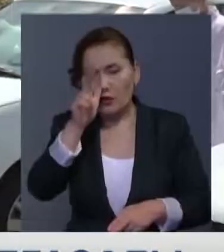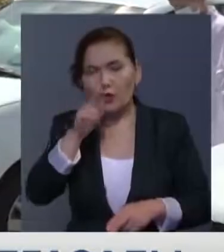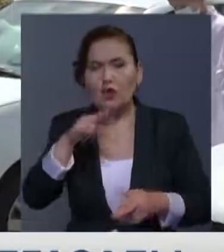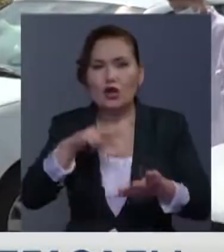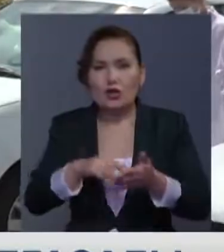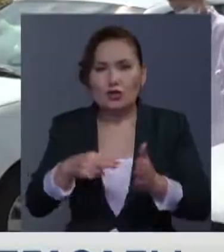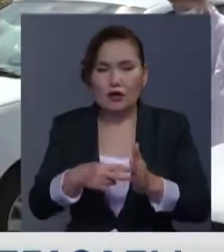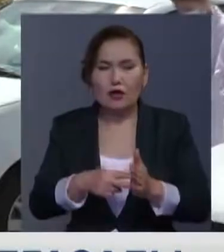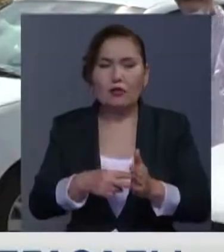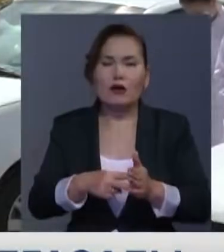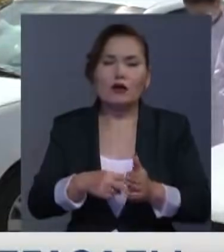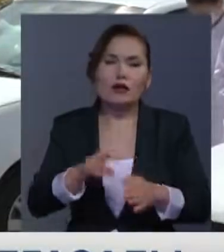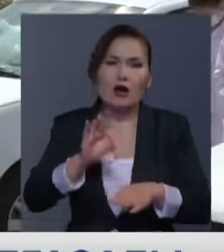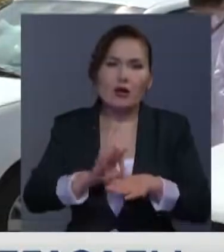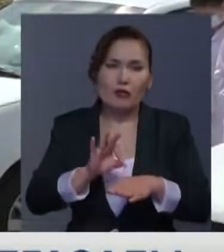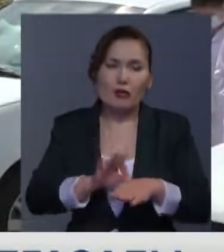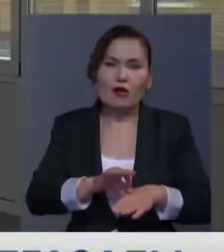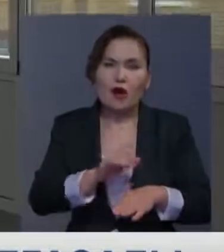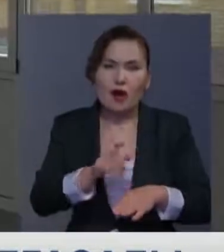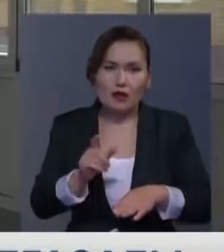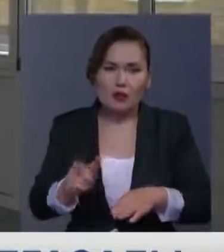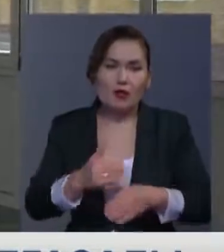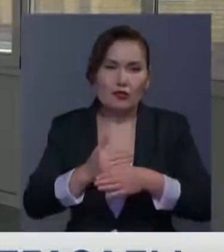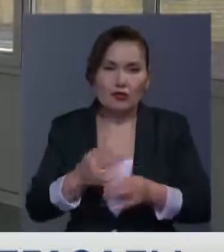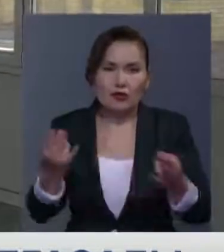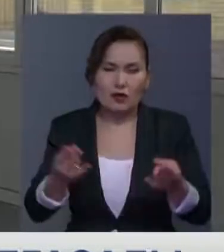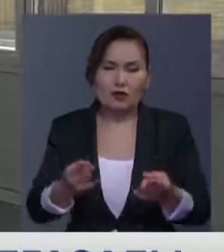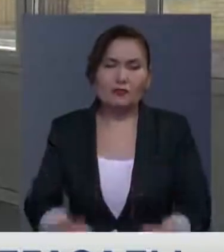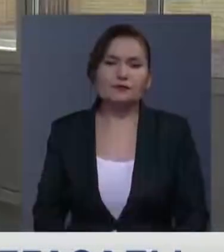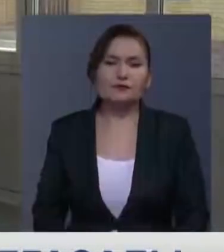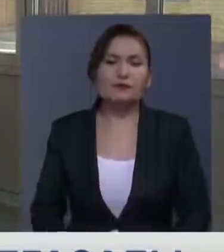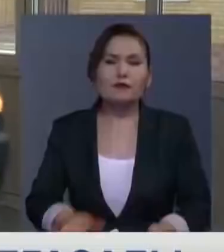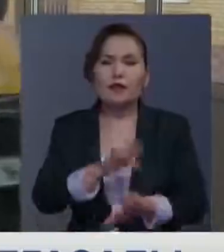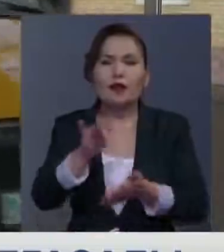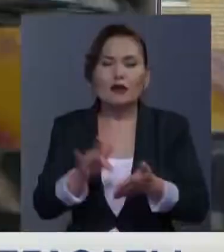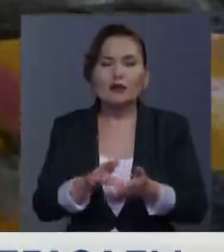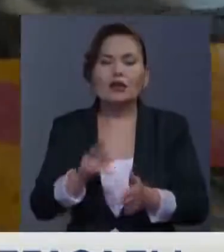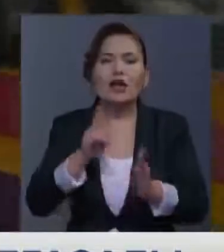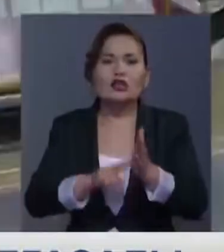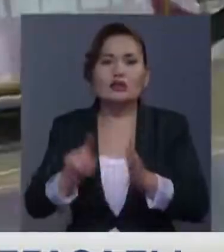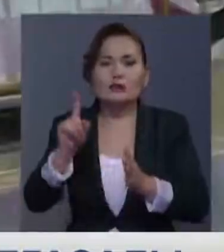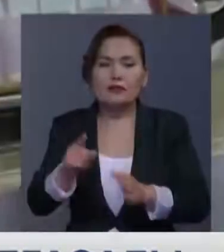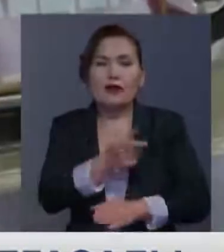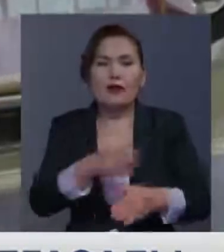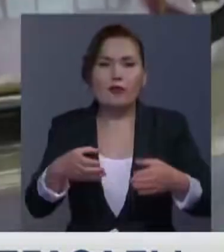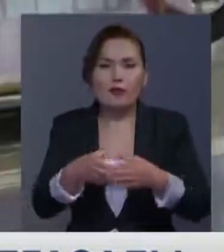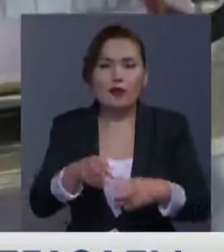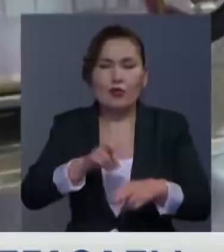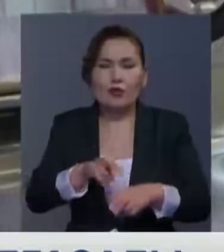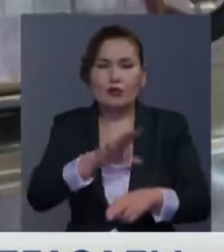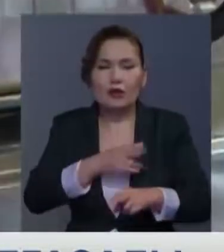жоспарлы аурулар көп онша қаралмай қалды. Бұған дейін шаһарда 71 мобильдік бригада болған еді.